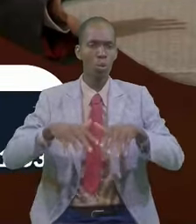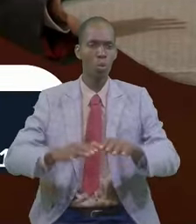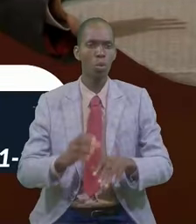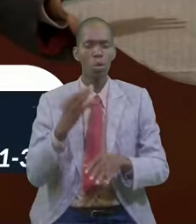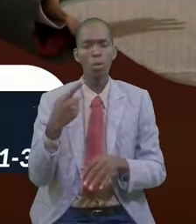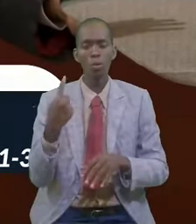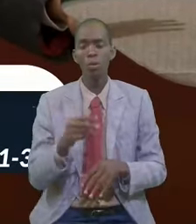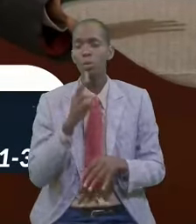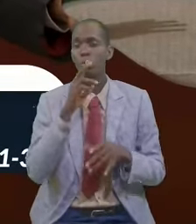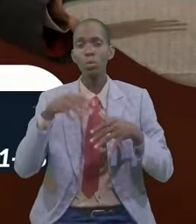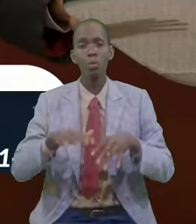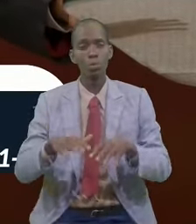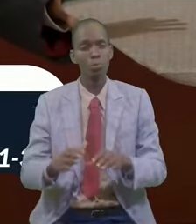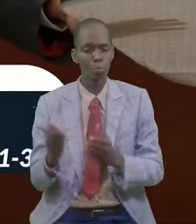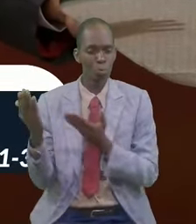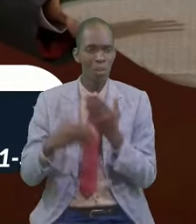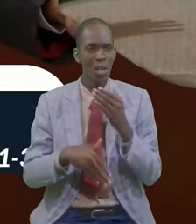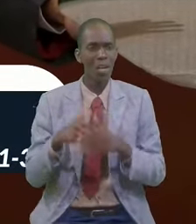mer,